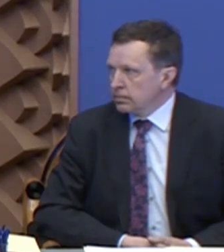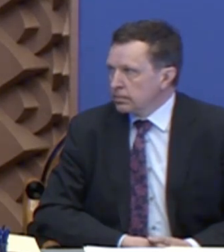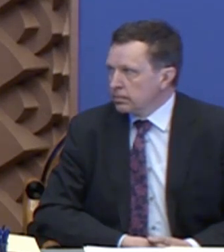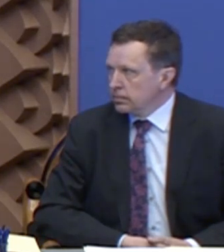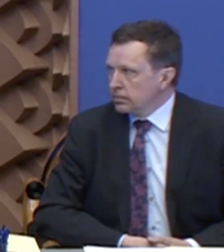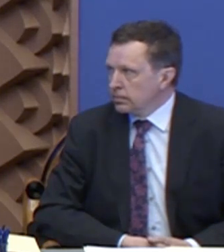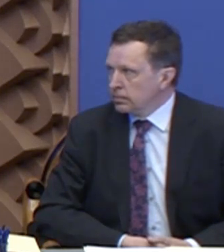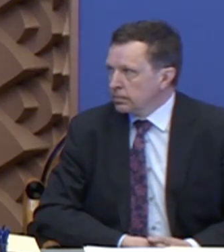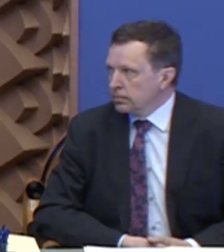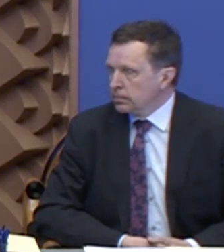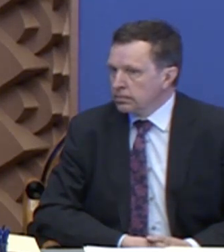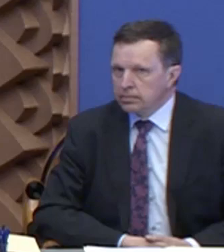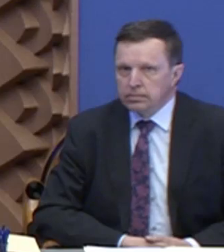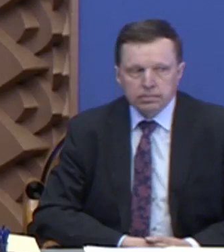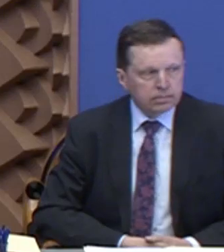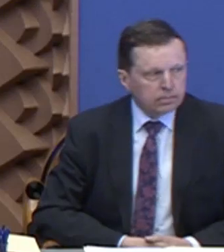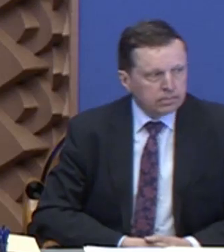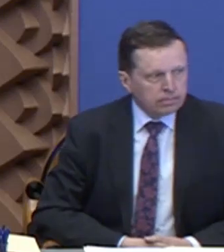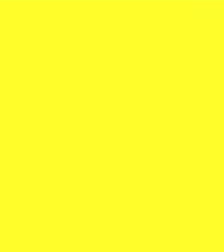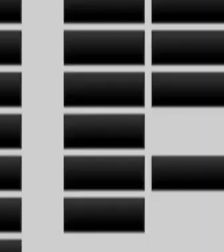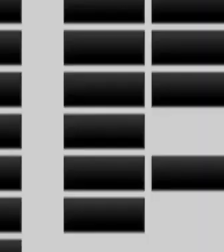ja kõigepealt kohaloleku kontroll.